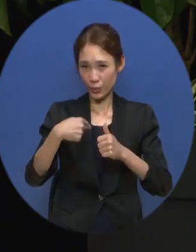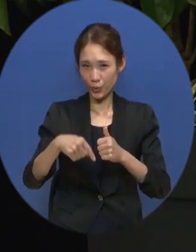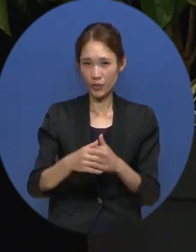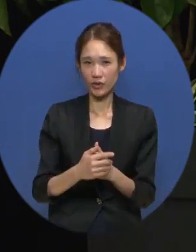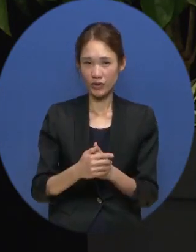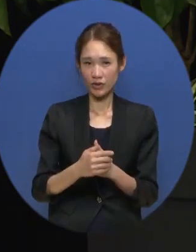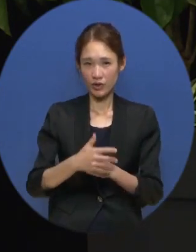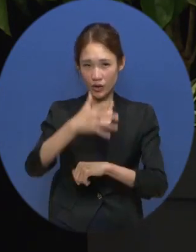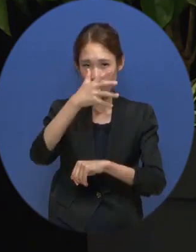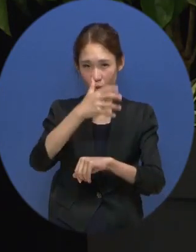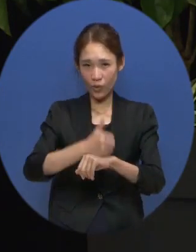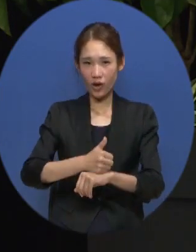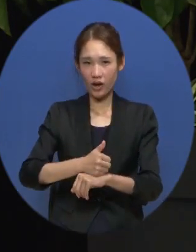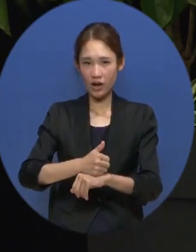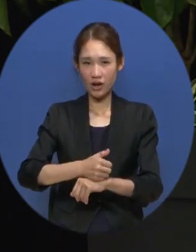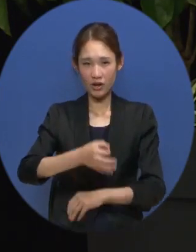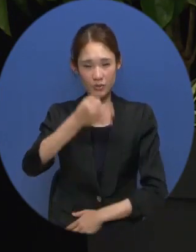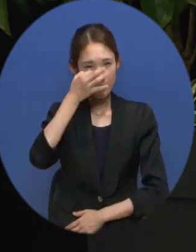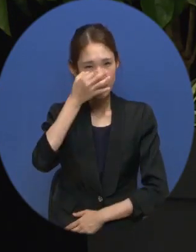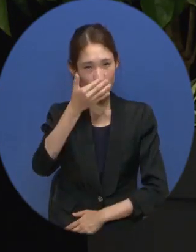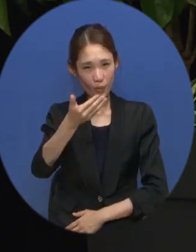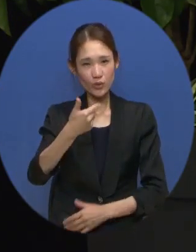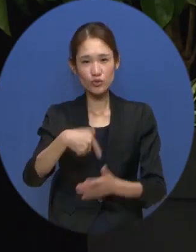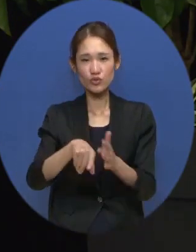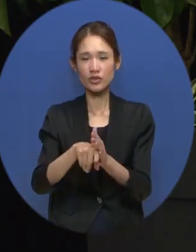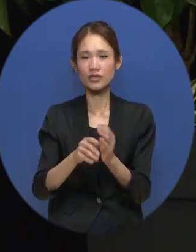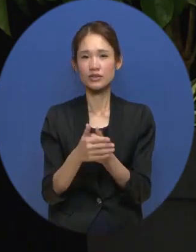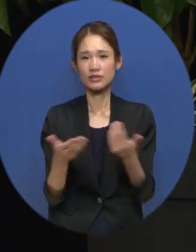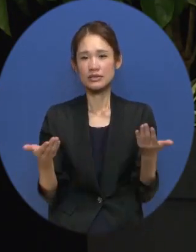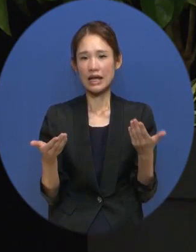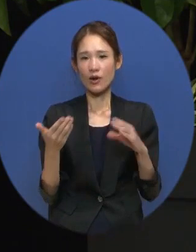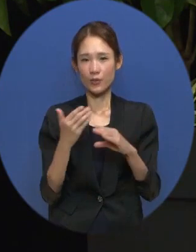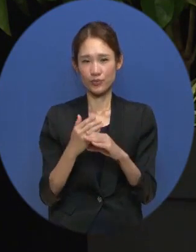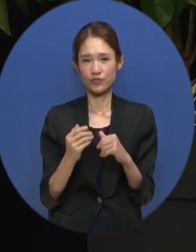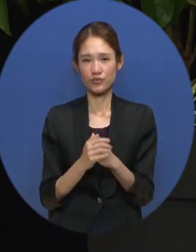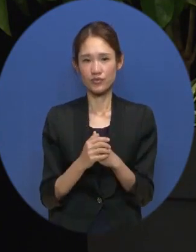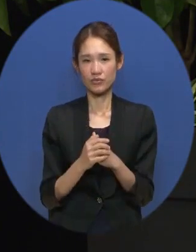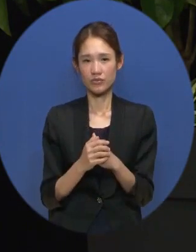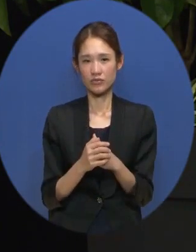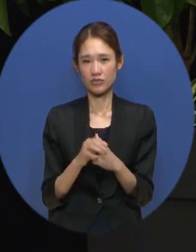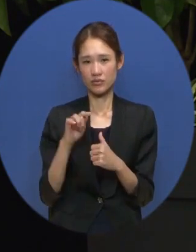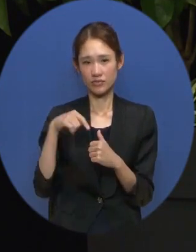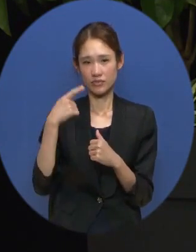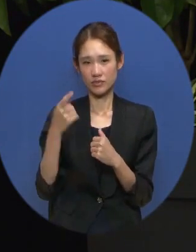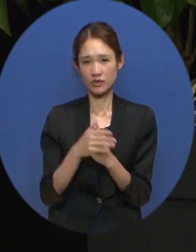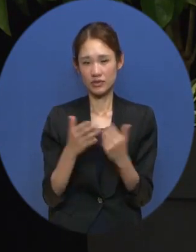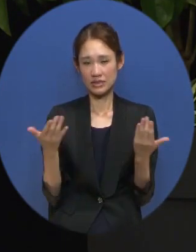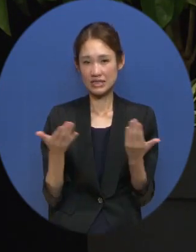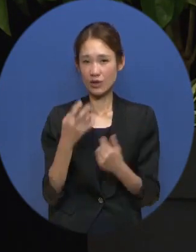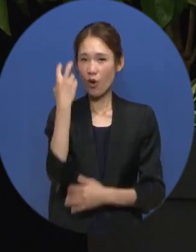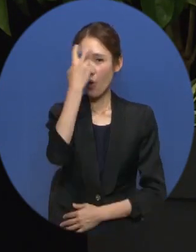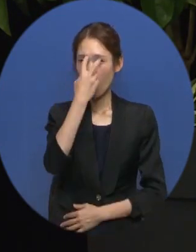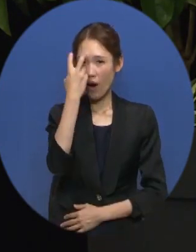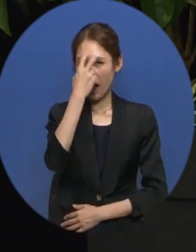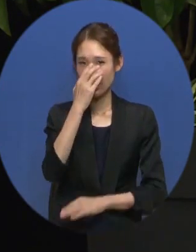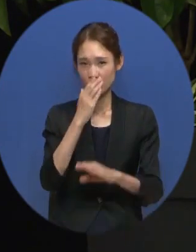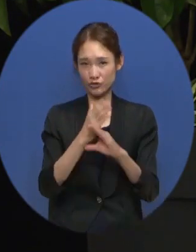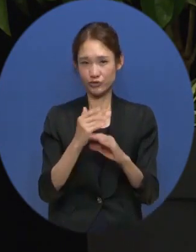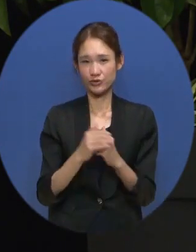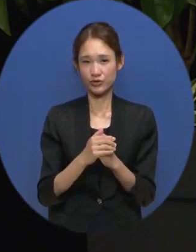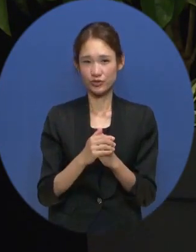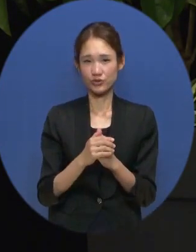그다음에 결과물로 가장 좋게 나갈 수 있도록 작업을 하고 있고요. 네. 그다음에 그 직원 관리를 하고